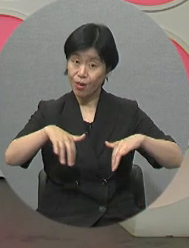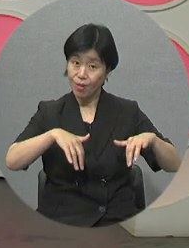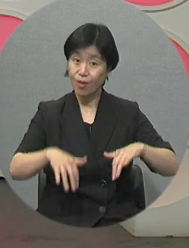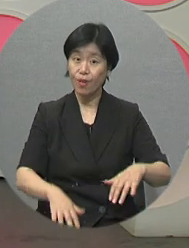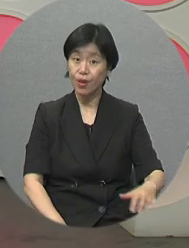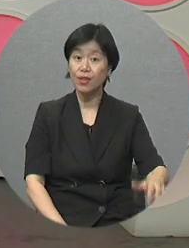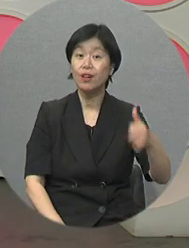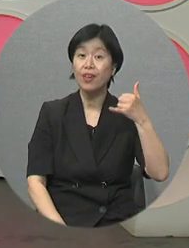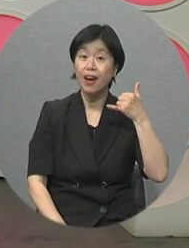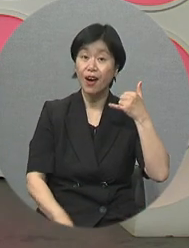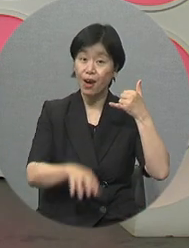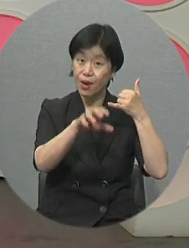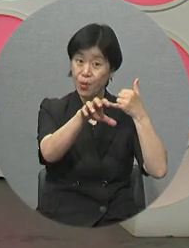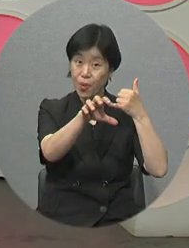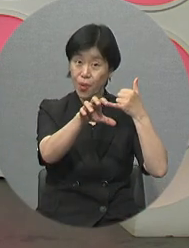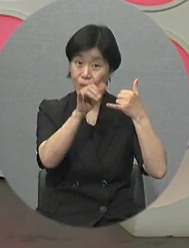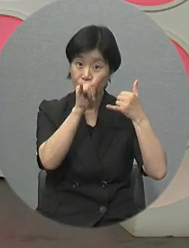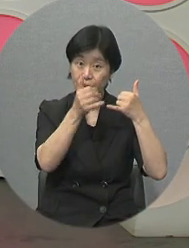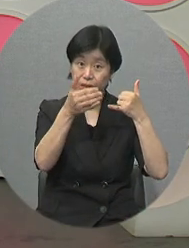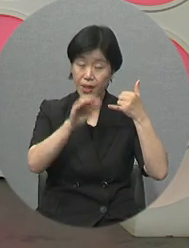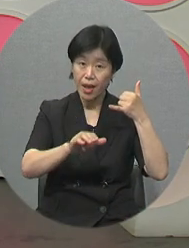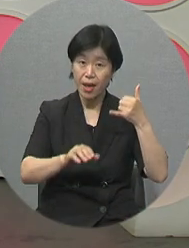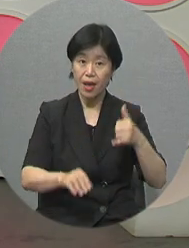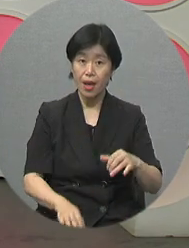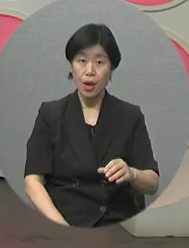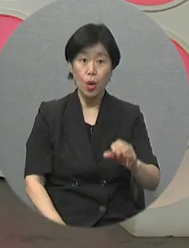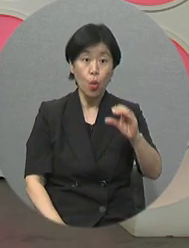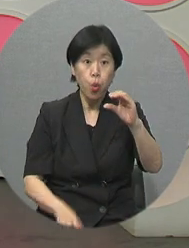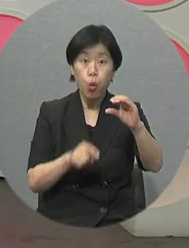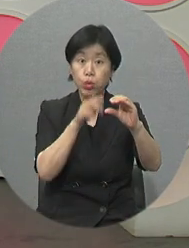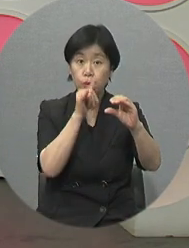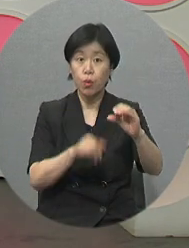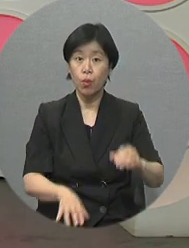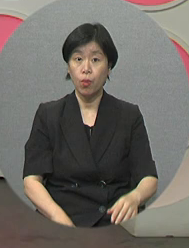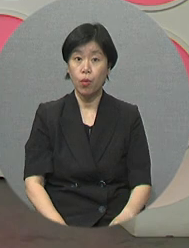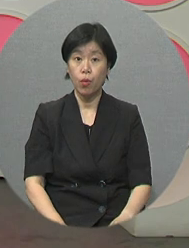공중전화 박스에서 현찰 30만 원이 봉투 있는데